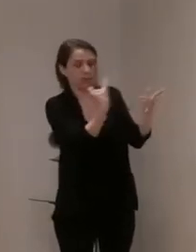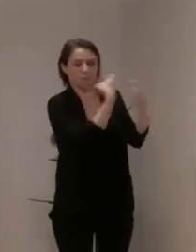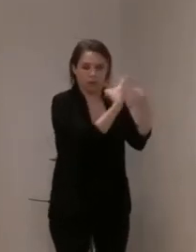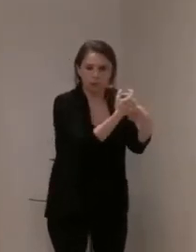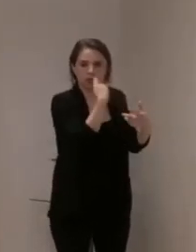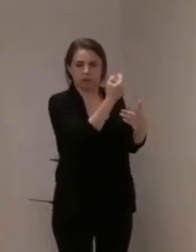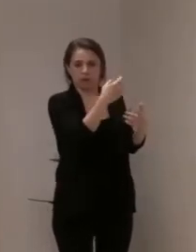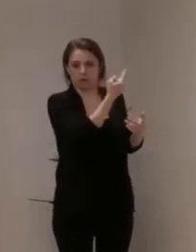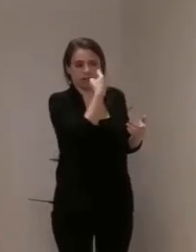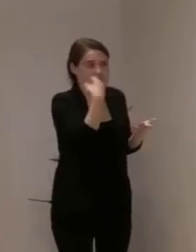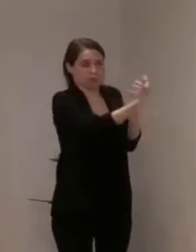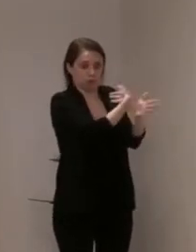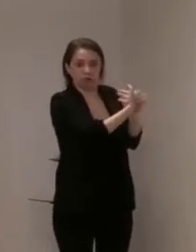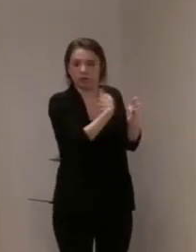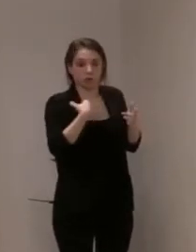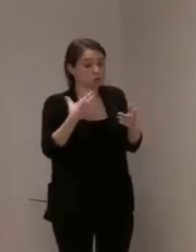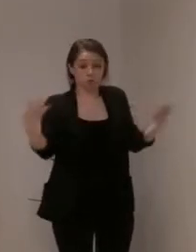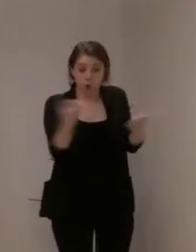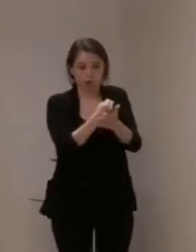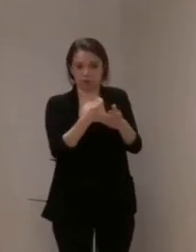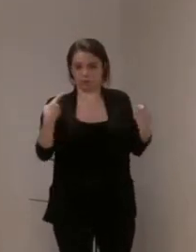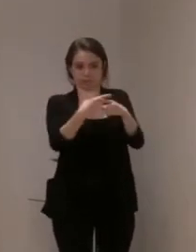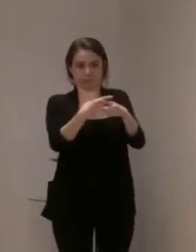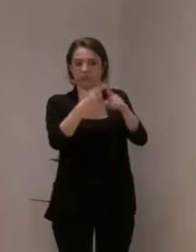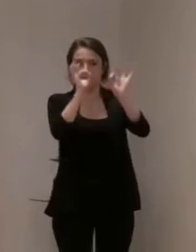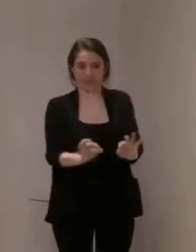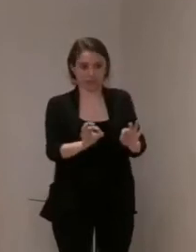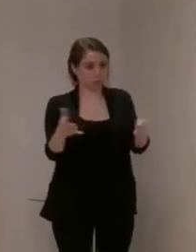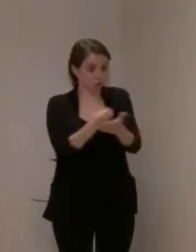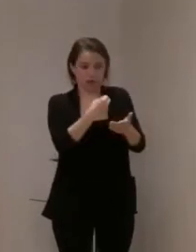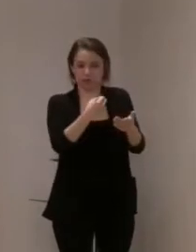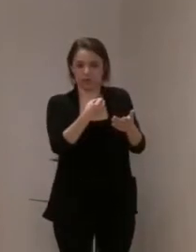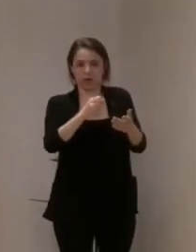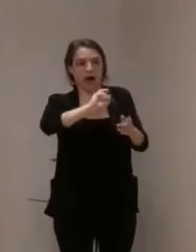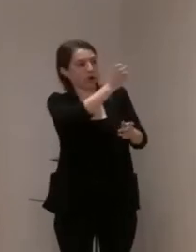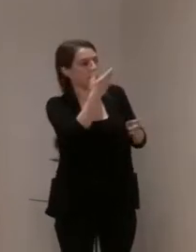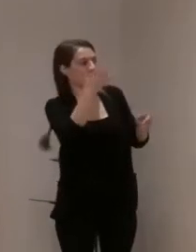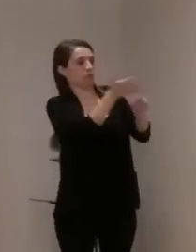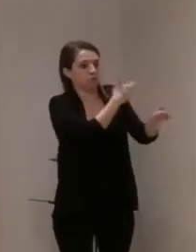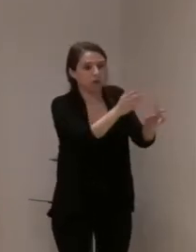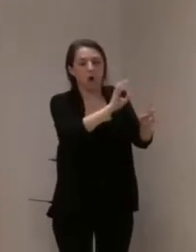testimoni, totes coincidim amb el mateix. Nosaltres els haurem pagat, en un altre doncs,